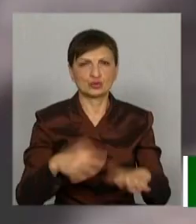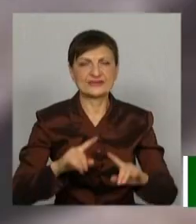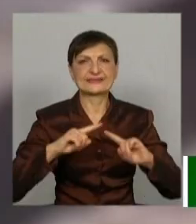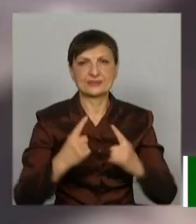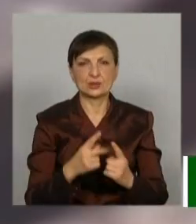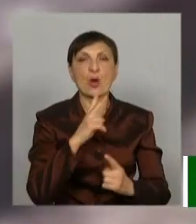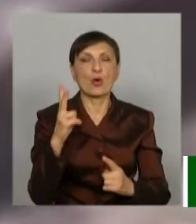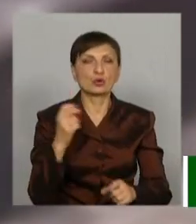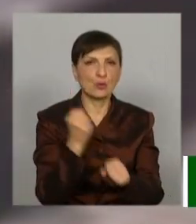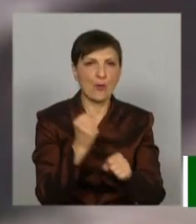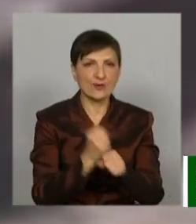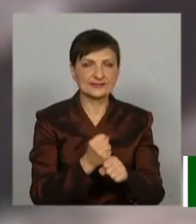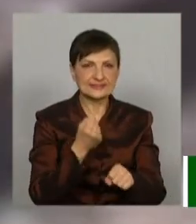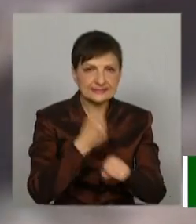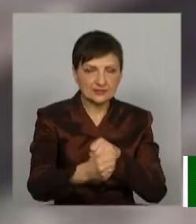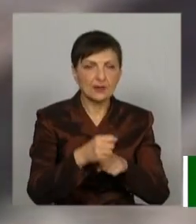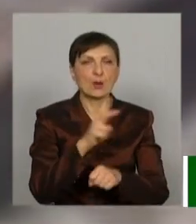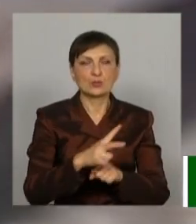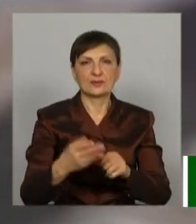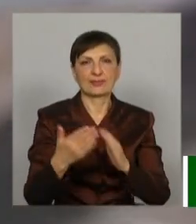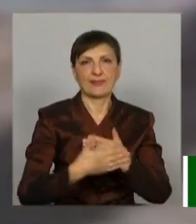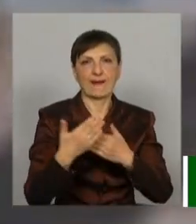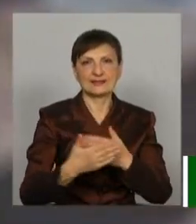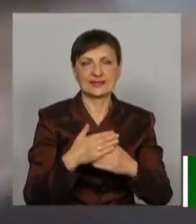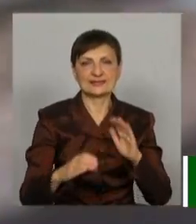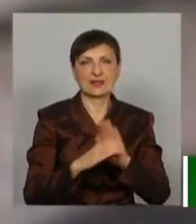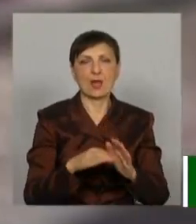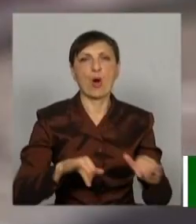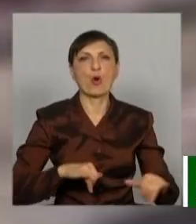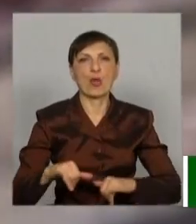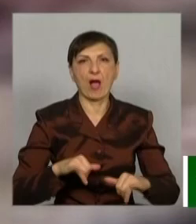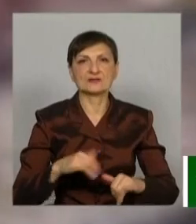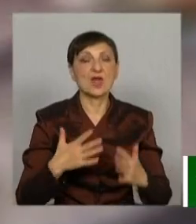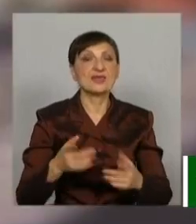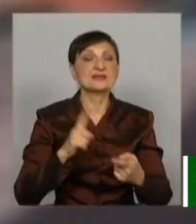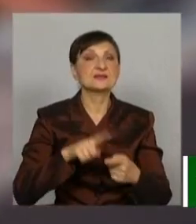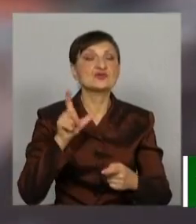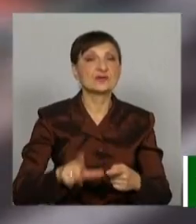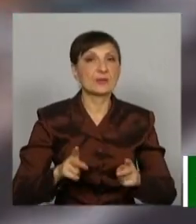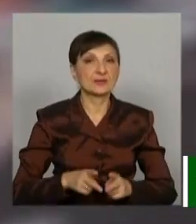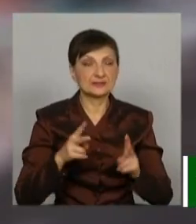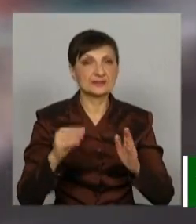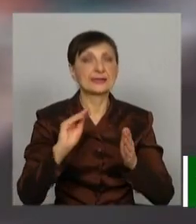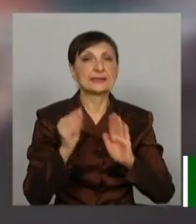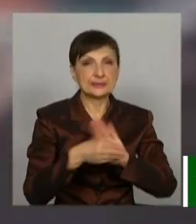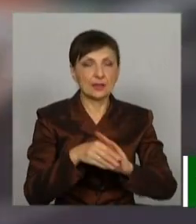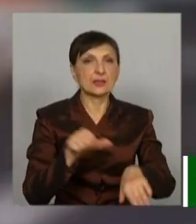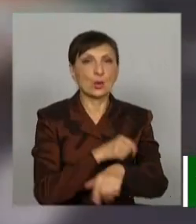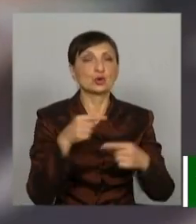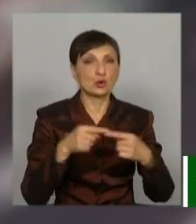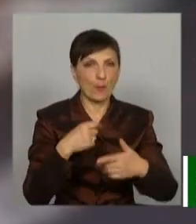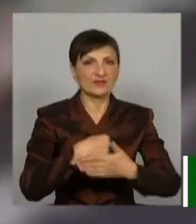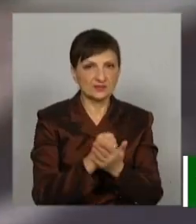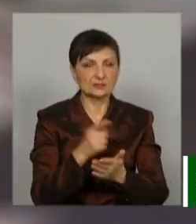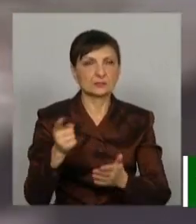наносил увечью грозит наказание по статье хулиганство случае если причастность потерпевшего к закладке наркотиков подтвердится то ему грозит